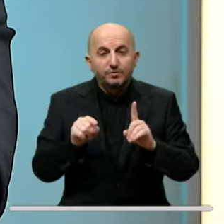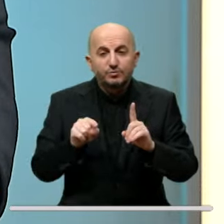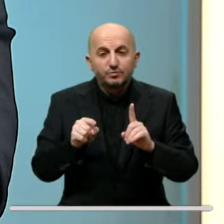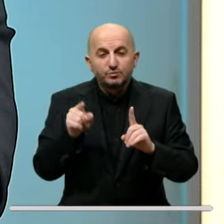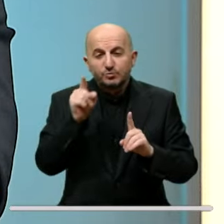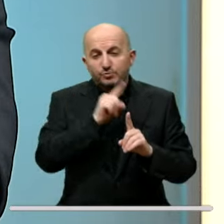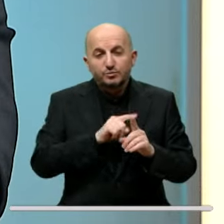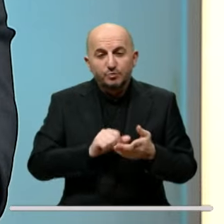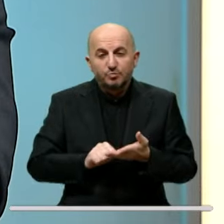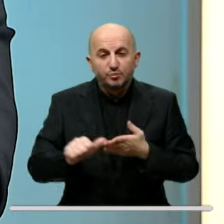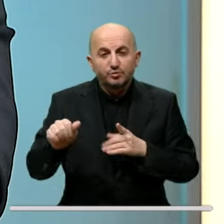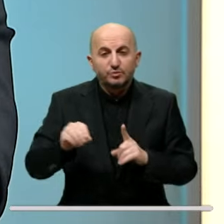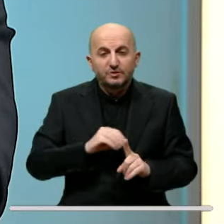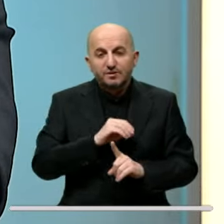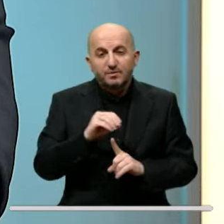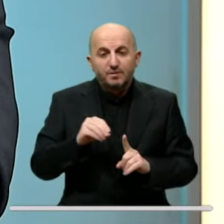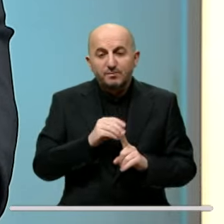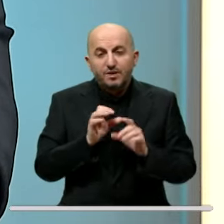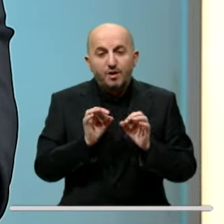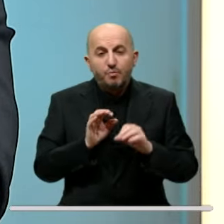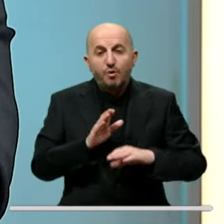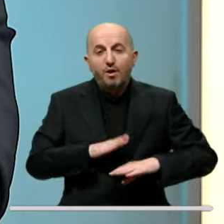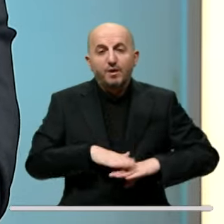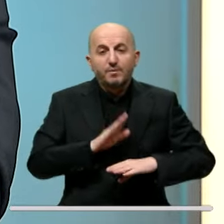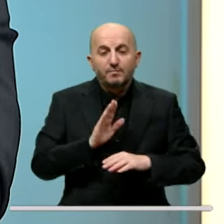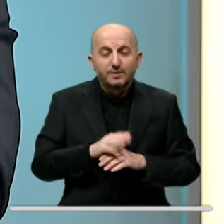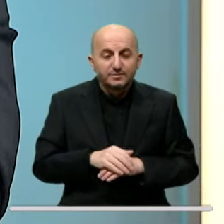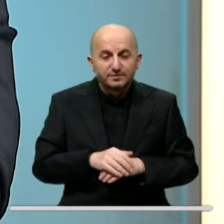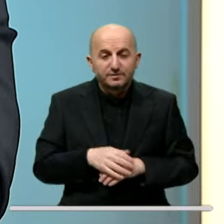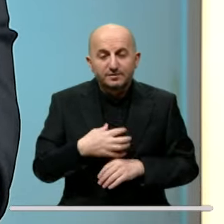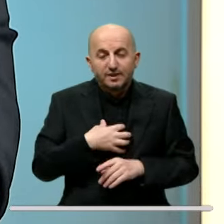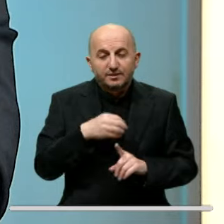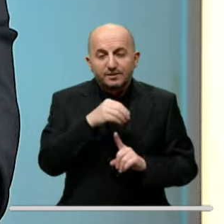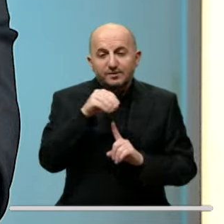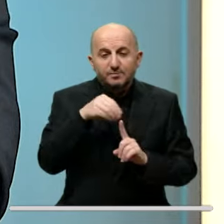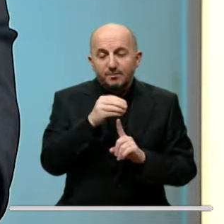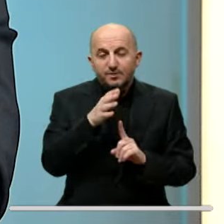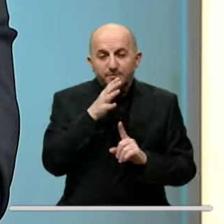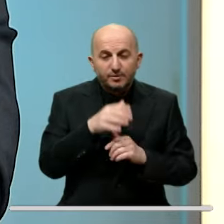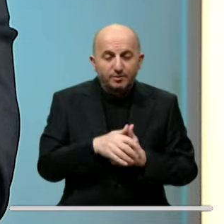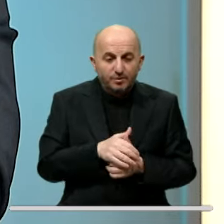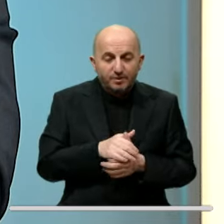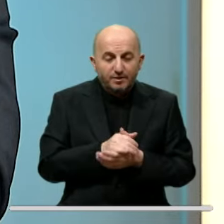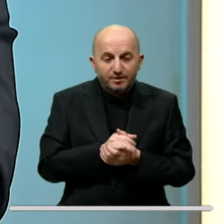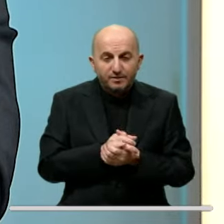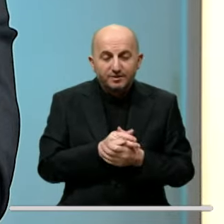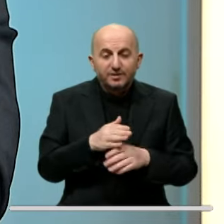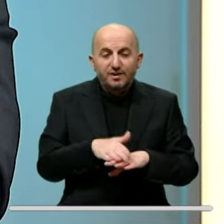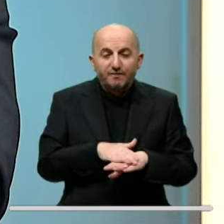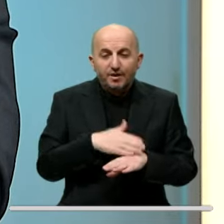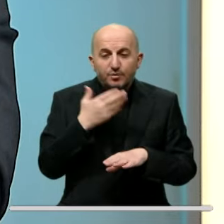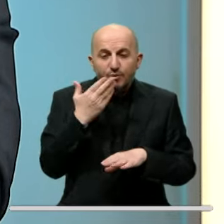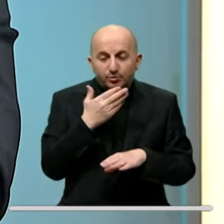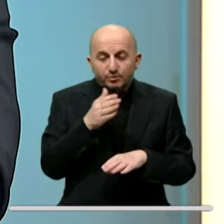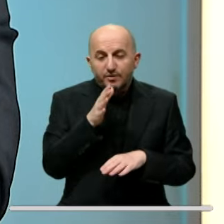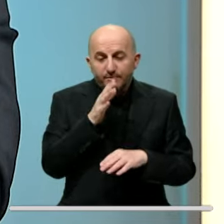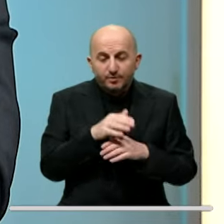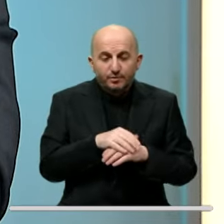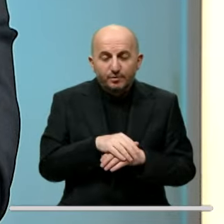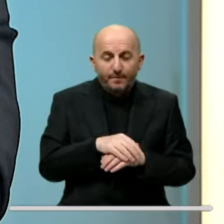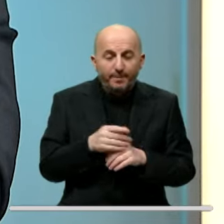Çünkü bütün imamlar da böyle yapamaz. Yani kendi imamını biliyor. İmamının yavaş okuduğunu da biliyor. Bu